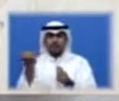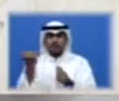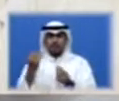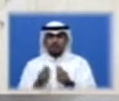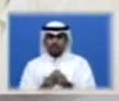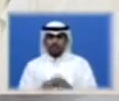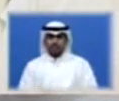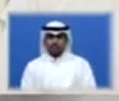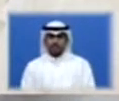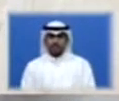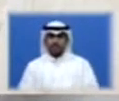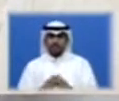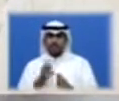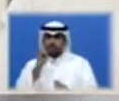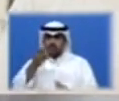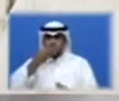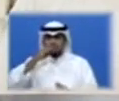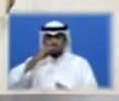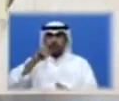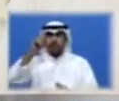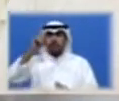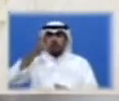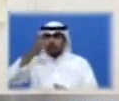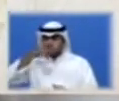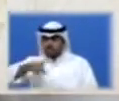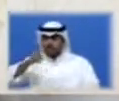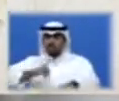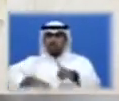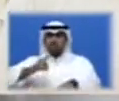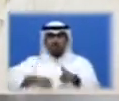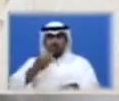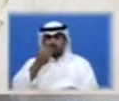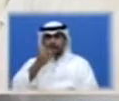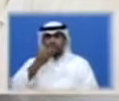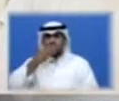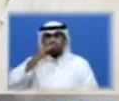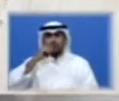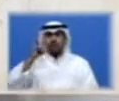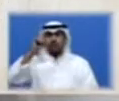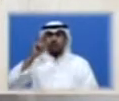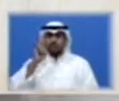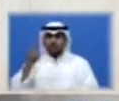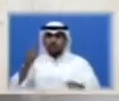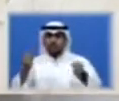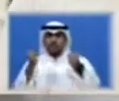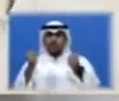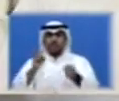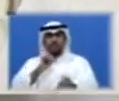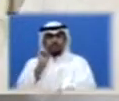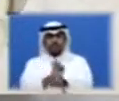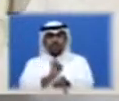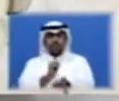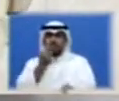من الأحداث، ولكن لله الحمد لم تكن هناك سفك للدماء، لم تكن هناك قتلى، لم يكن هناك سجناء رأي، بل كان